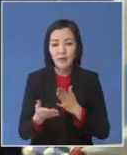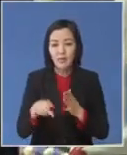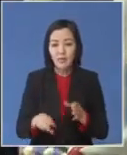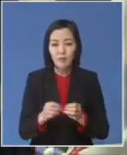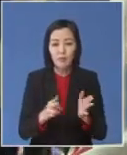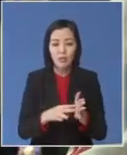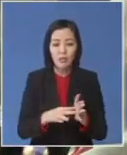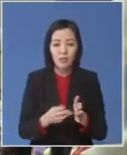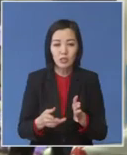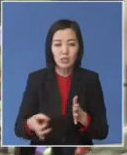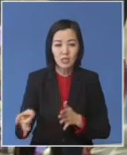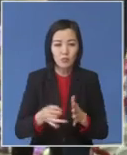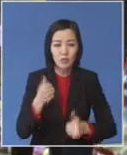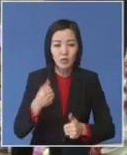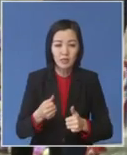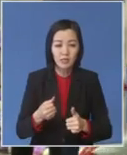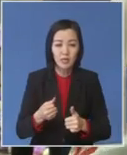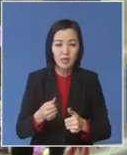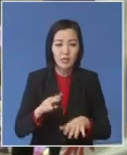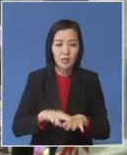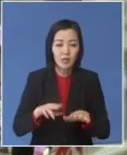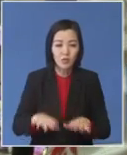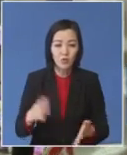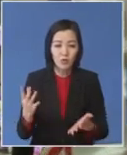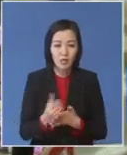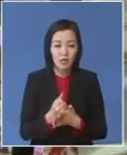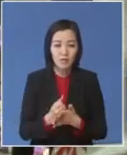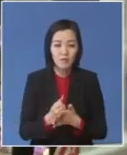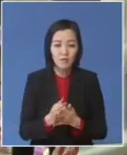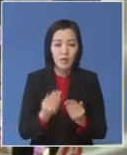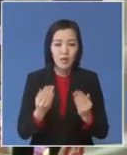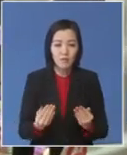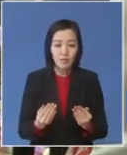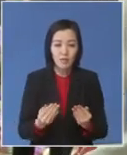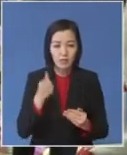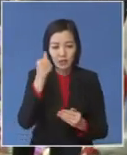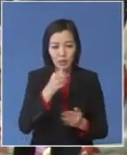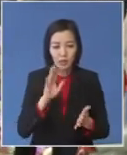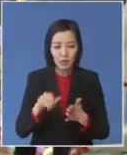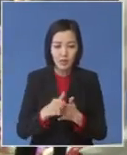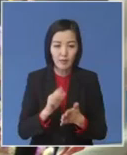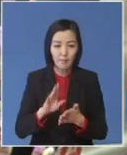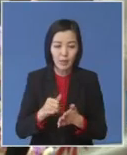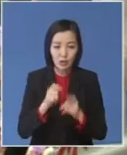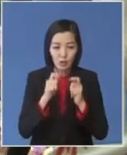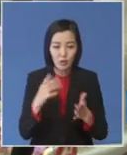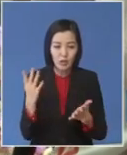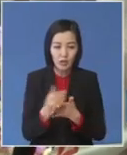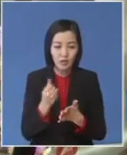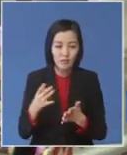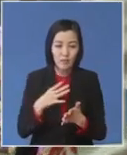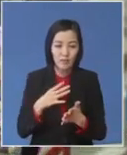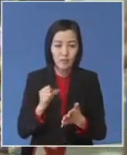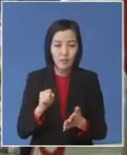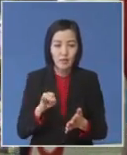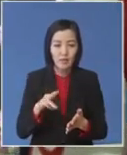екінші орын алған болатынмын. Осы жылы талмай еңбегімнің осы күні түні дайындалған марқасында бас жүлдені алып отырмын. Және осы